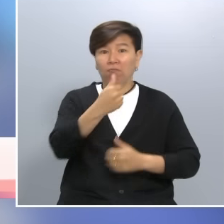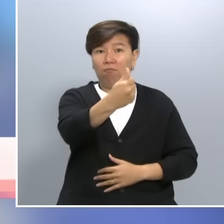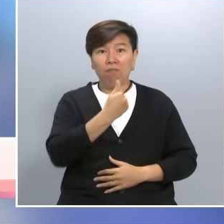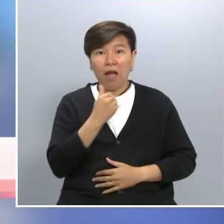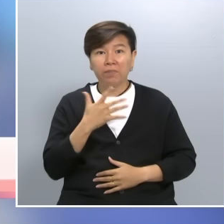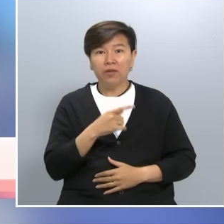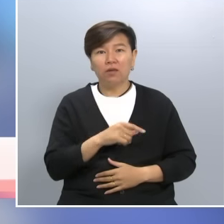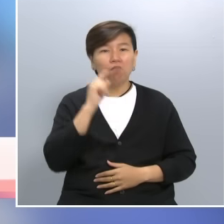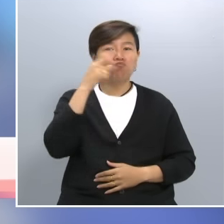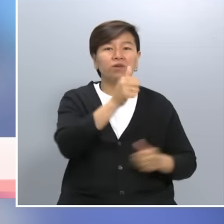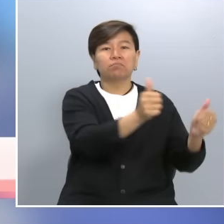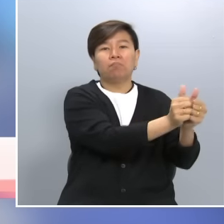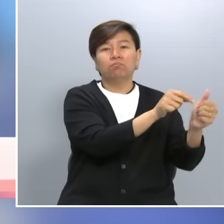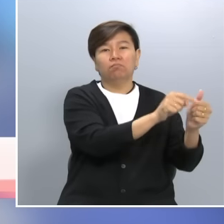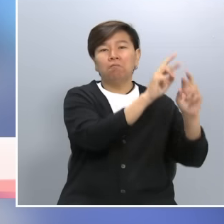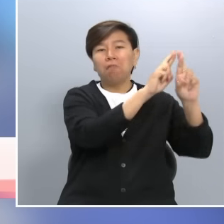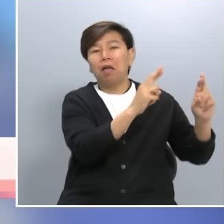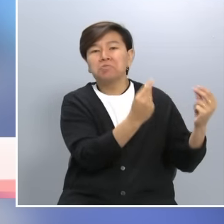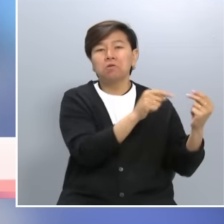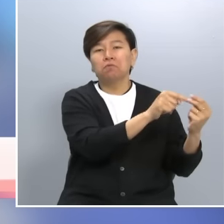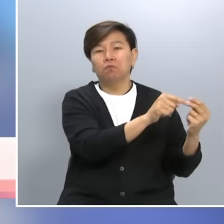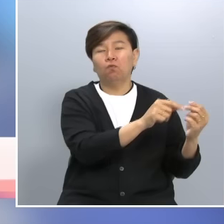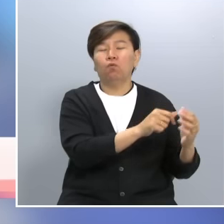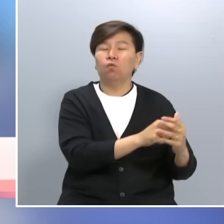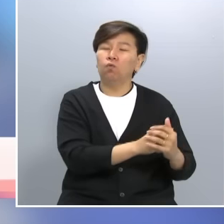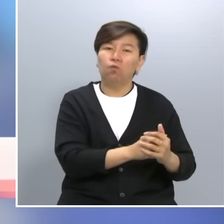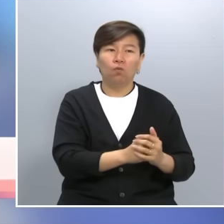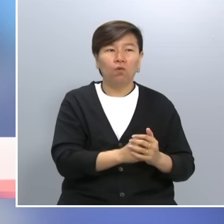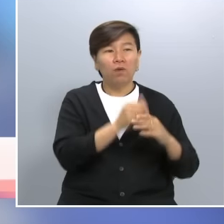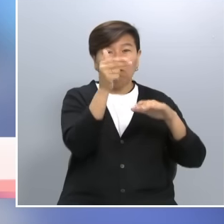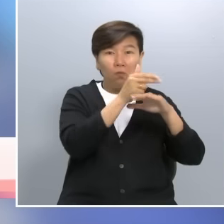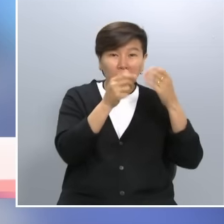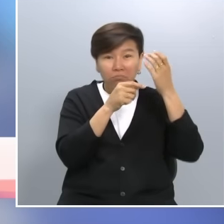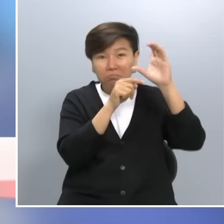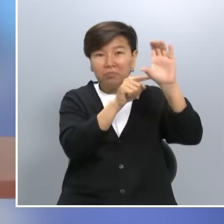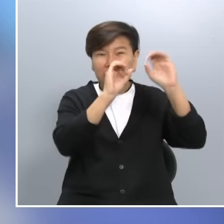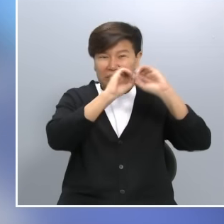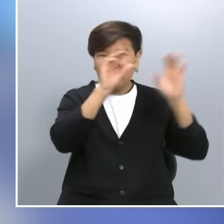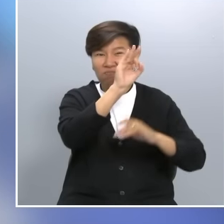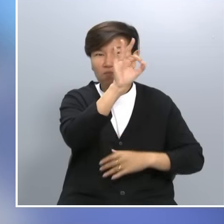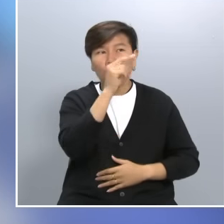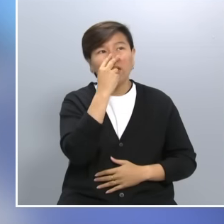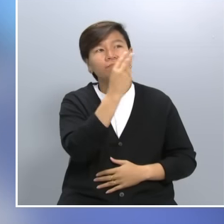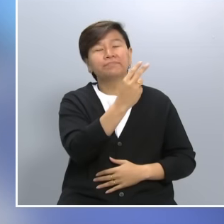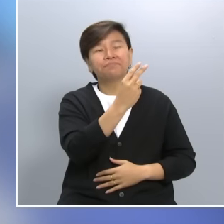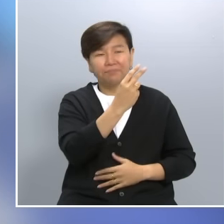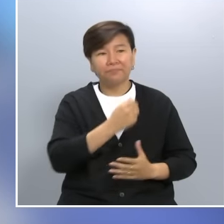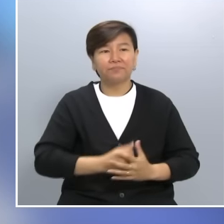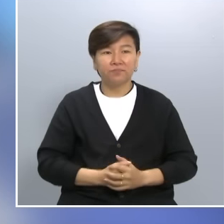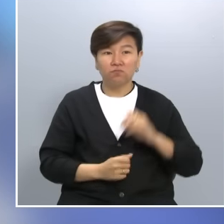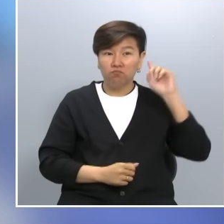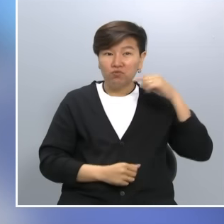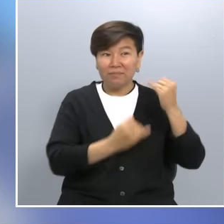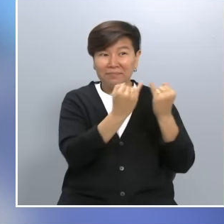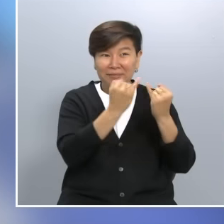กับผู้หญิงคนอื่นค่ะมีไปโพสต์สตอรี่ด้วยนะคะนี่สาวคนสนิทบอกว่าเอาไป